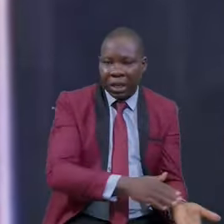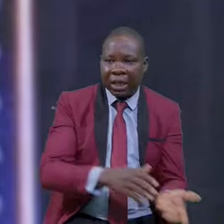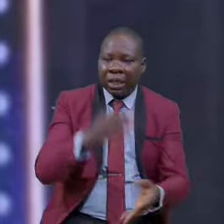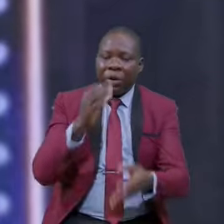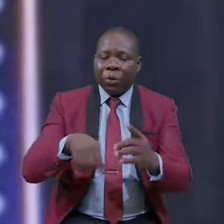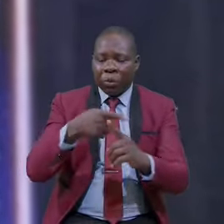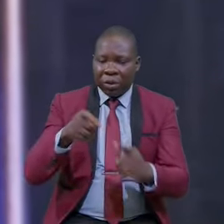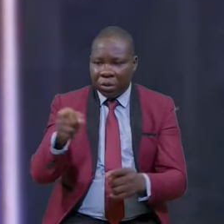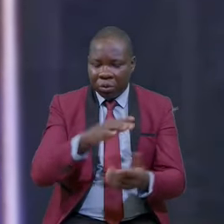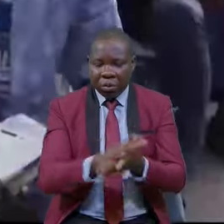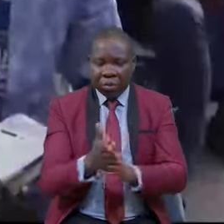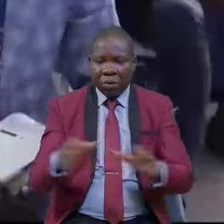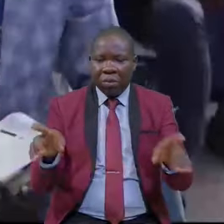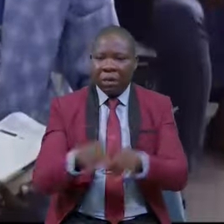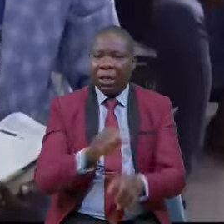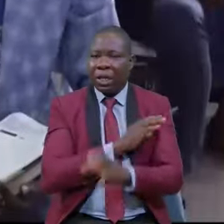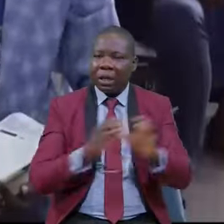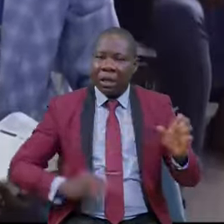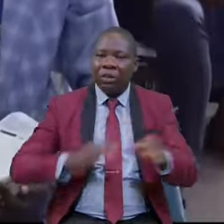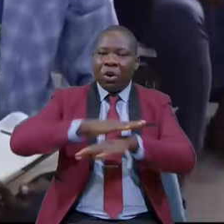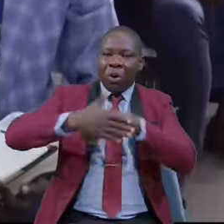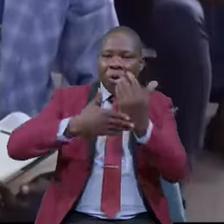crainte doit partir.